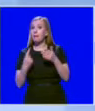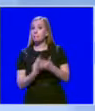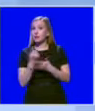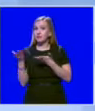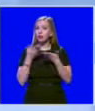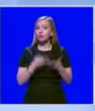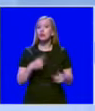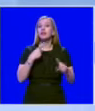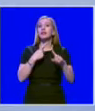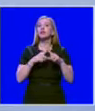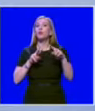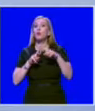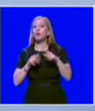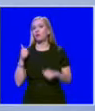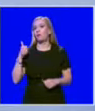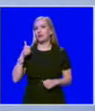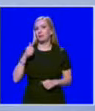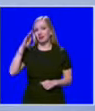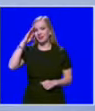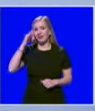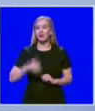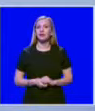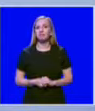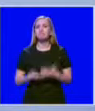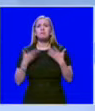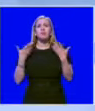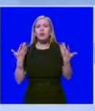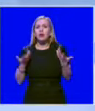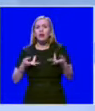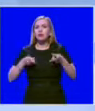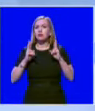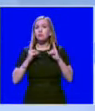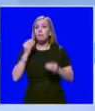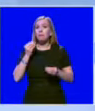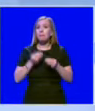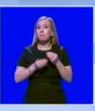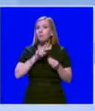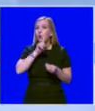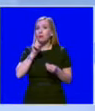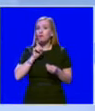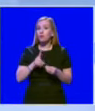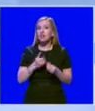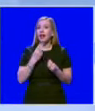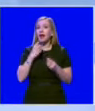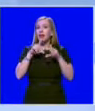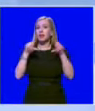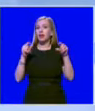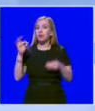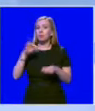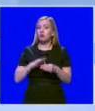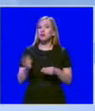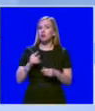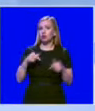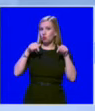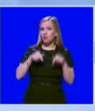Христо Проданов от БСП. Здравейте. Здравейте. Как ще се реши въпроса, господин Проданов, за хартиената бюлетина, след като днес видяхме